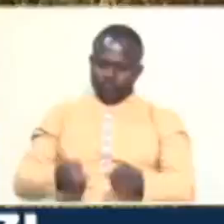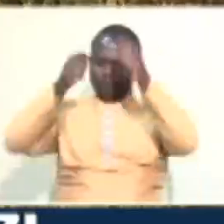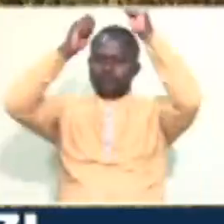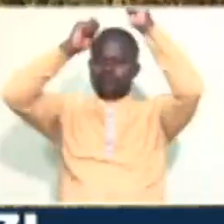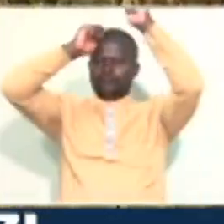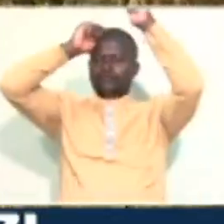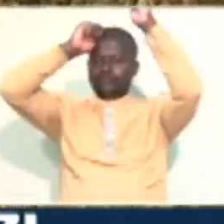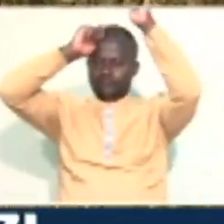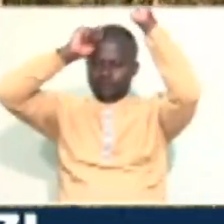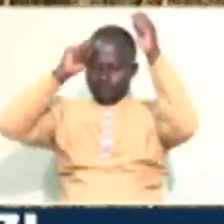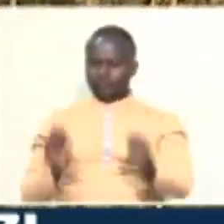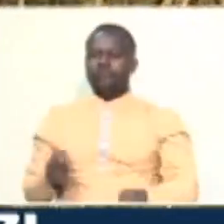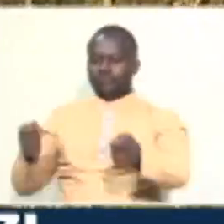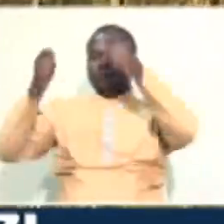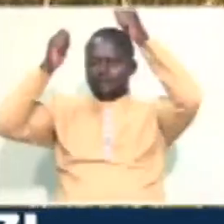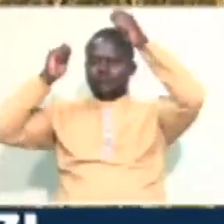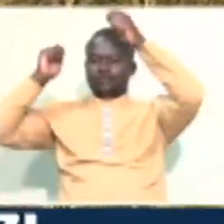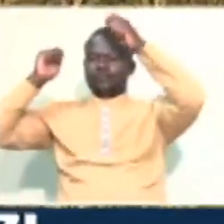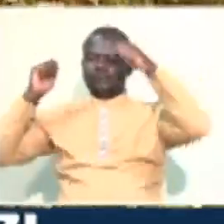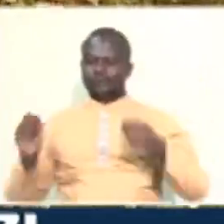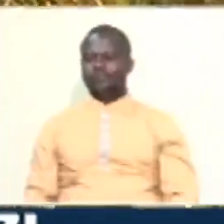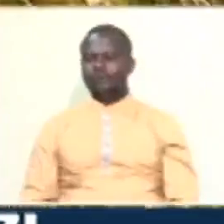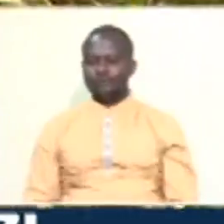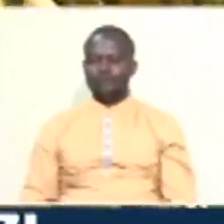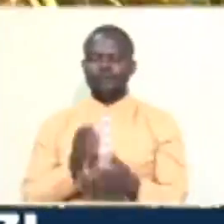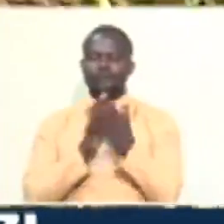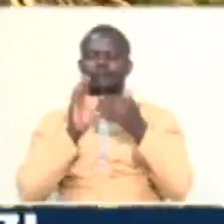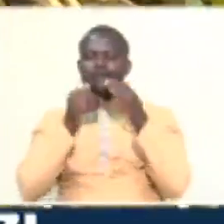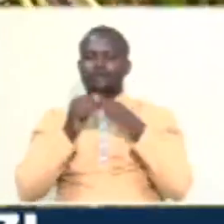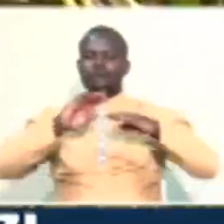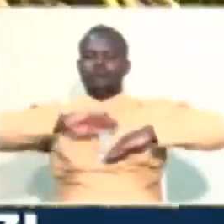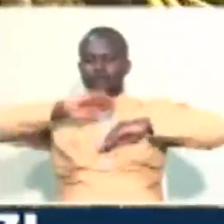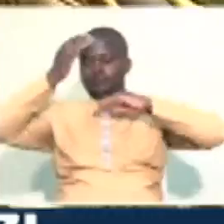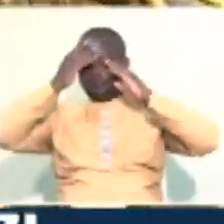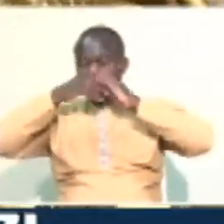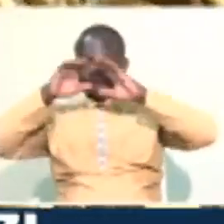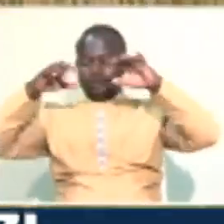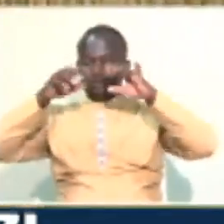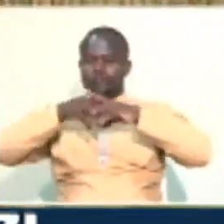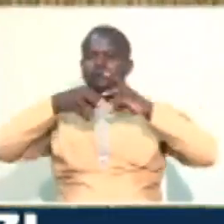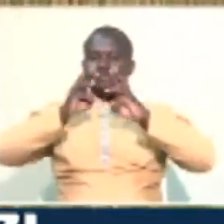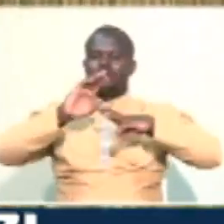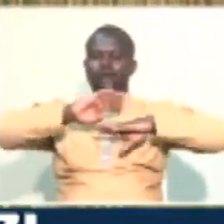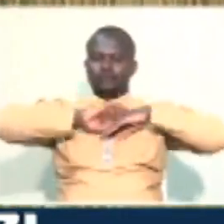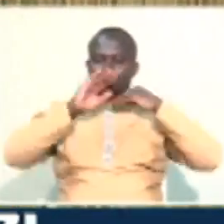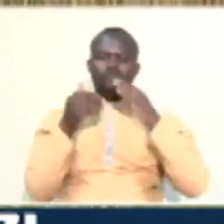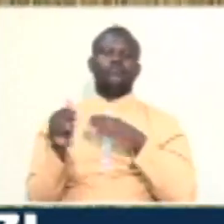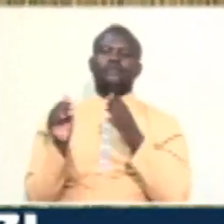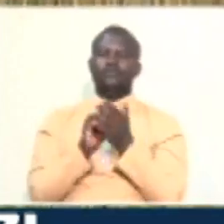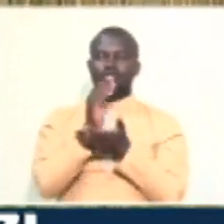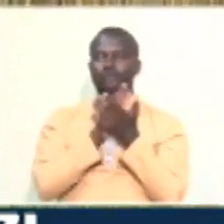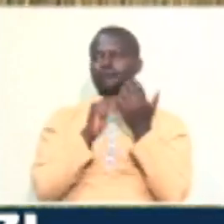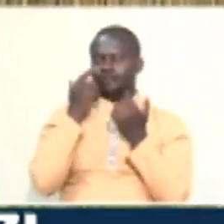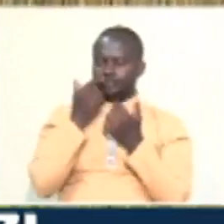ko ugereranyije no mu bindi bice by'igihugu bo babonye umusaruro uhagije, kuko imvura yaraguye ku buryo buhagije nubwo hari aho